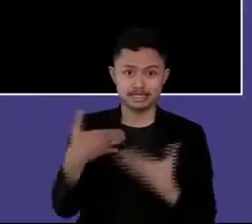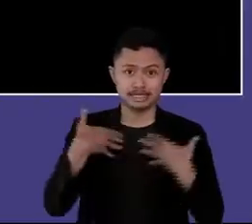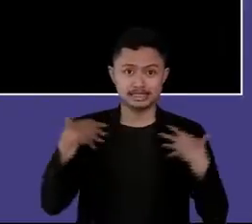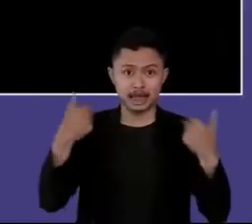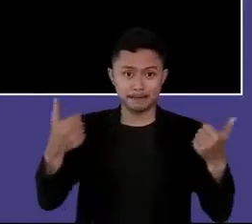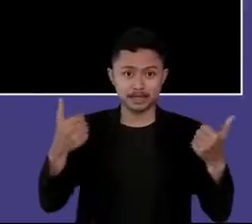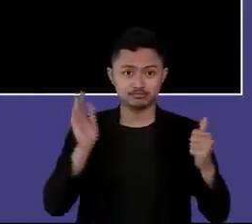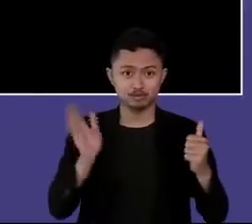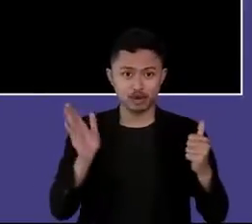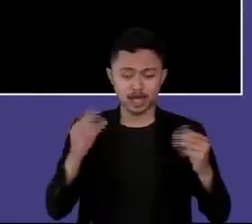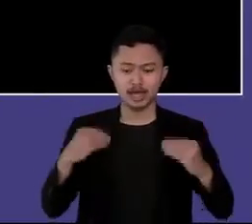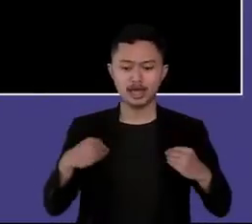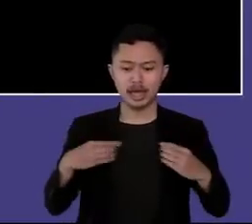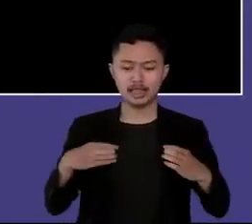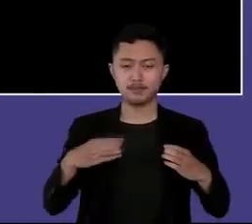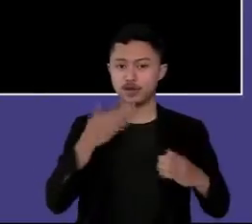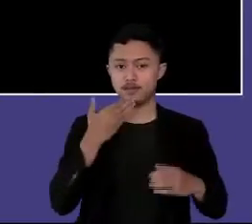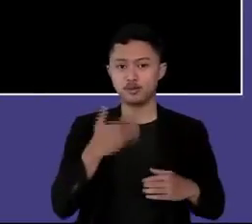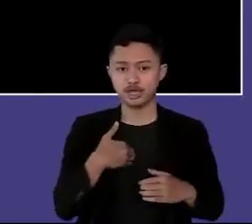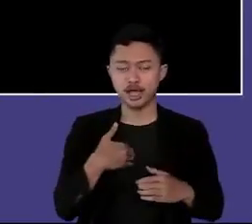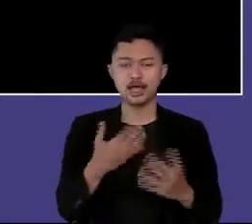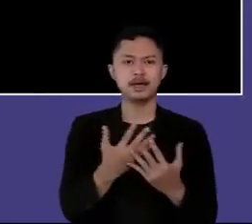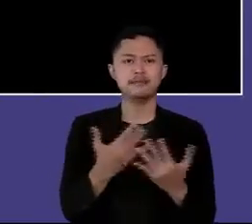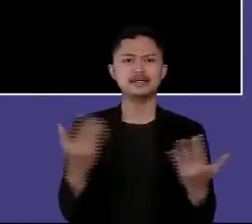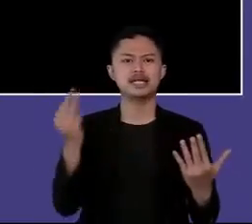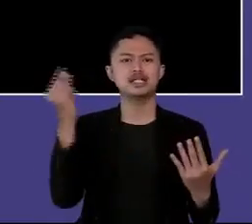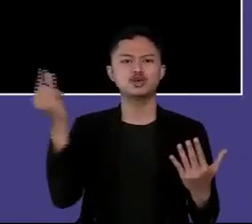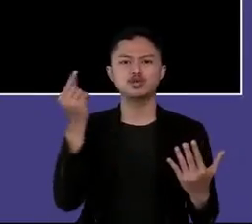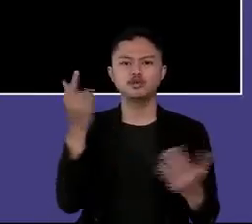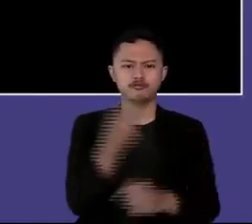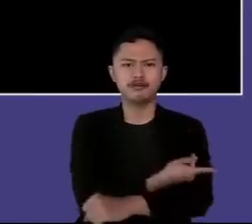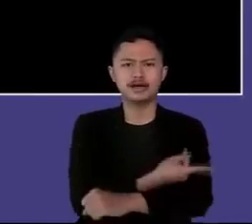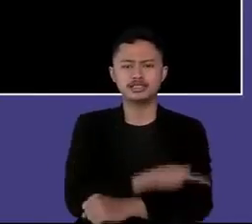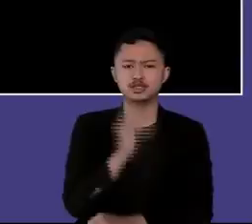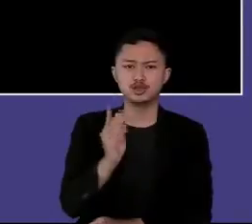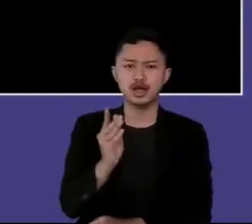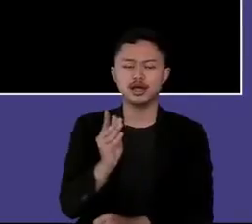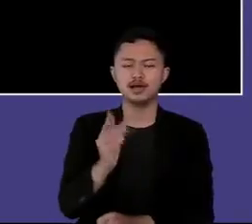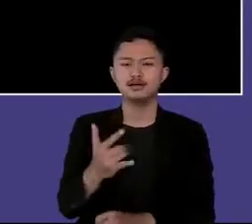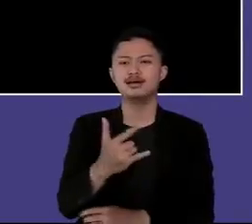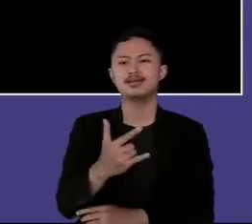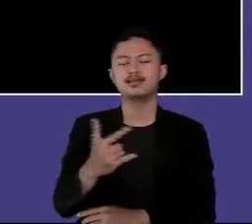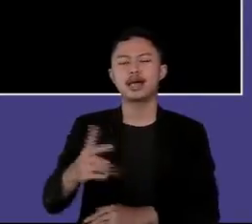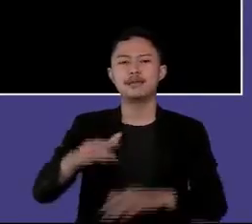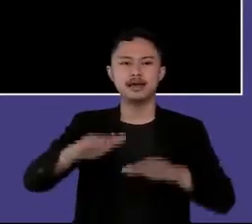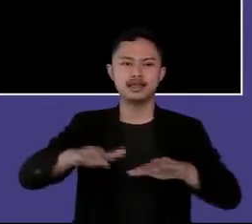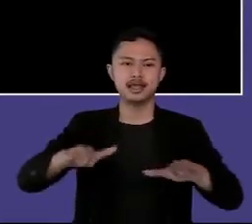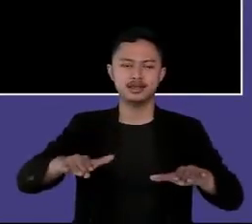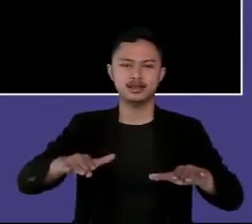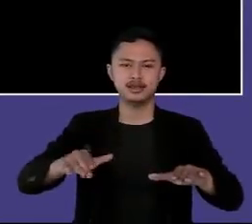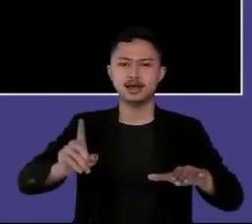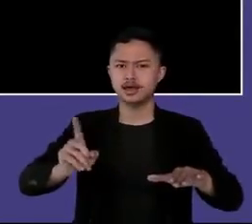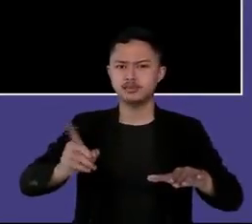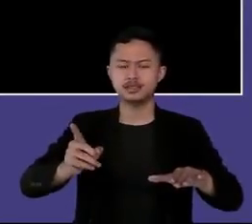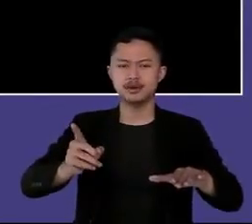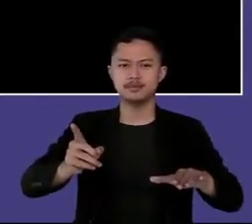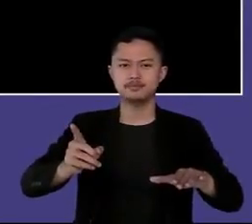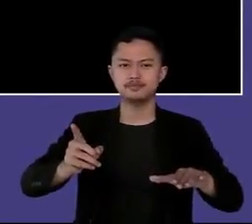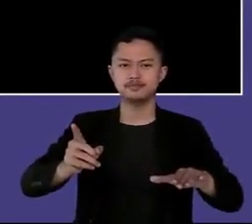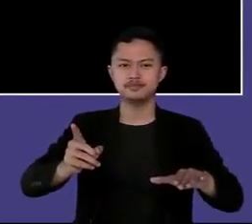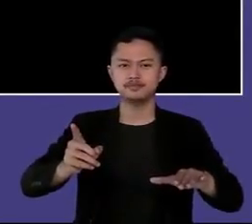antibodi atau bahkan masyarakat umum dan juga penyintas yang sudah divaksin itu tetap harus di hai